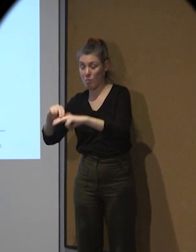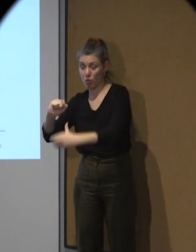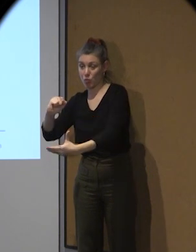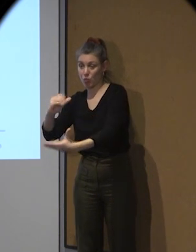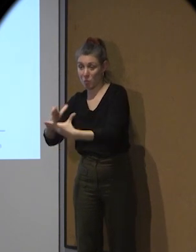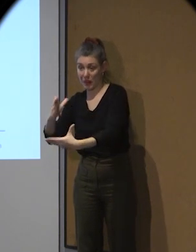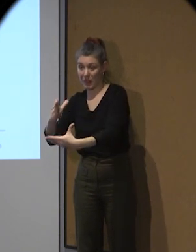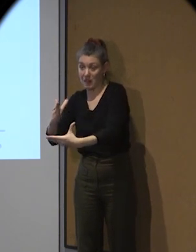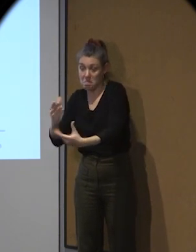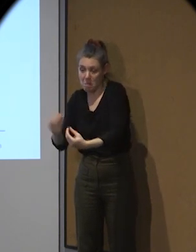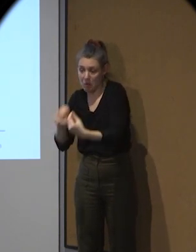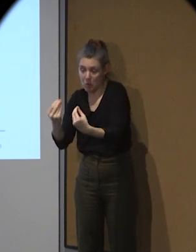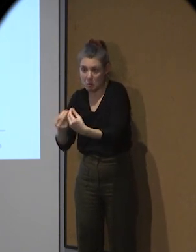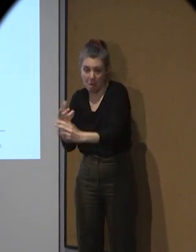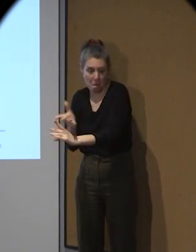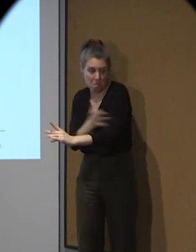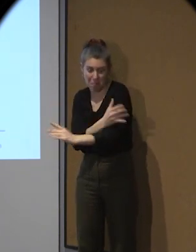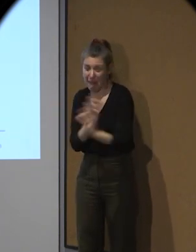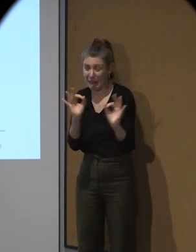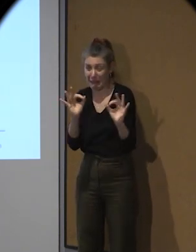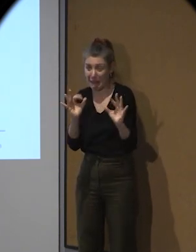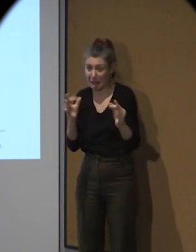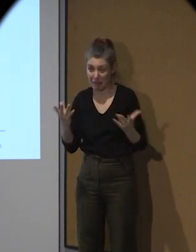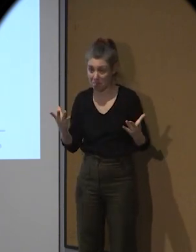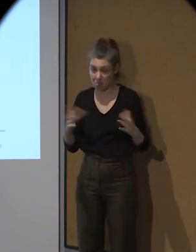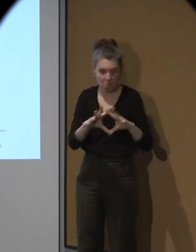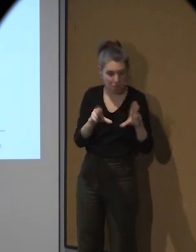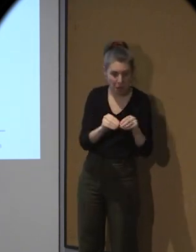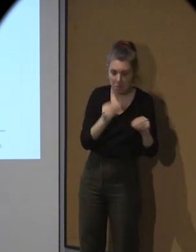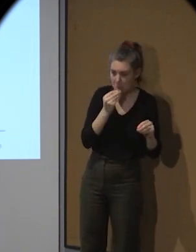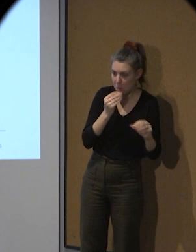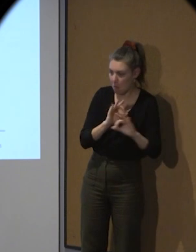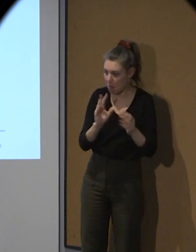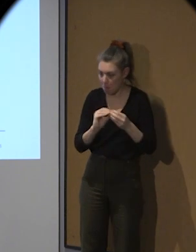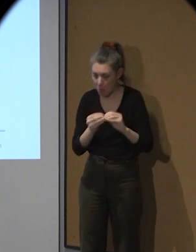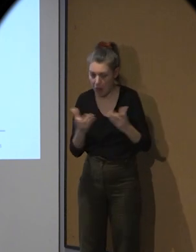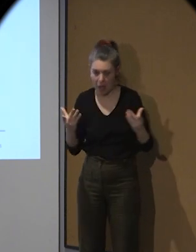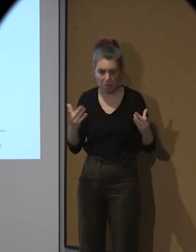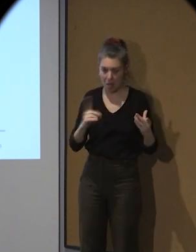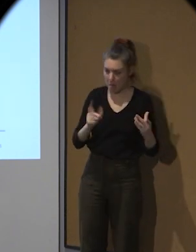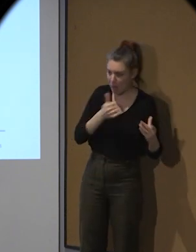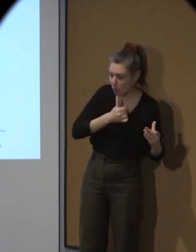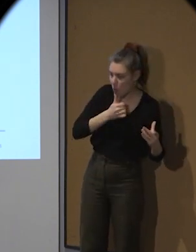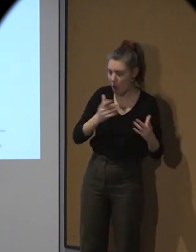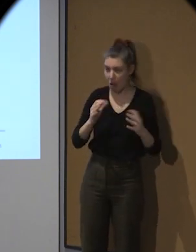Pas d'antécédents, pas de signe avant-coureur, voilà, pas de plainte.